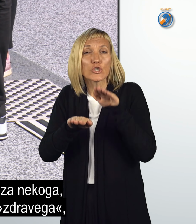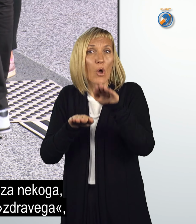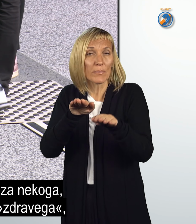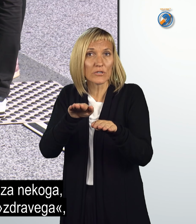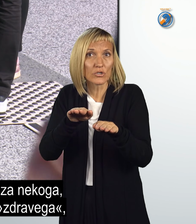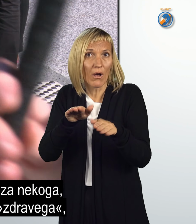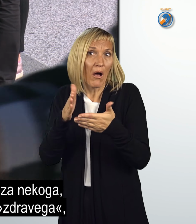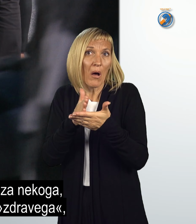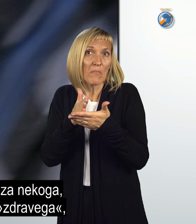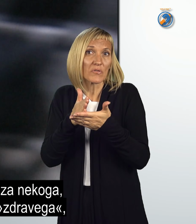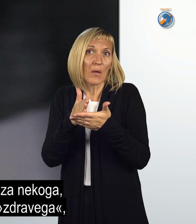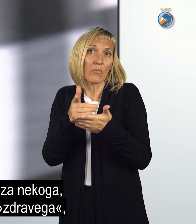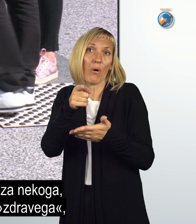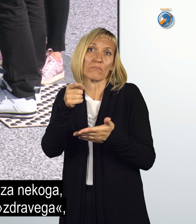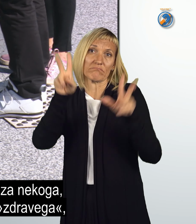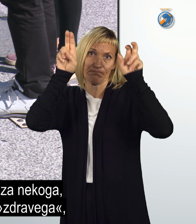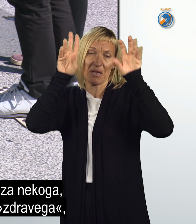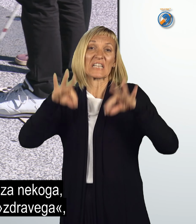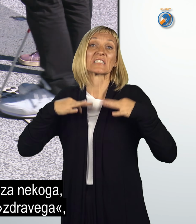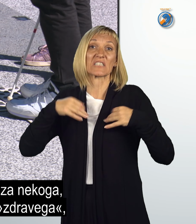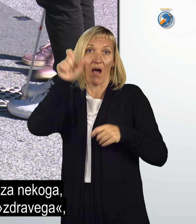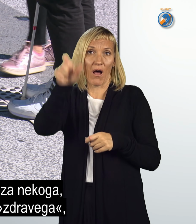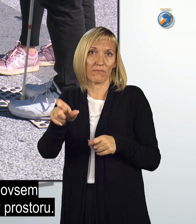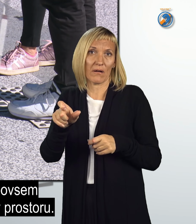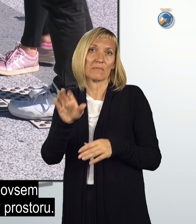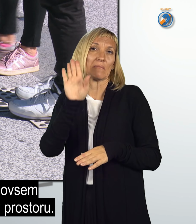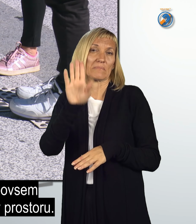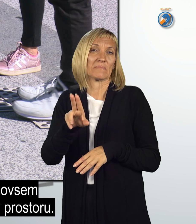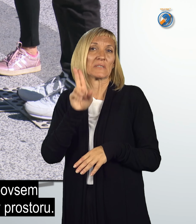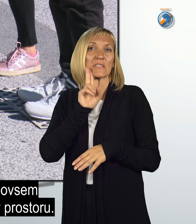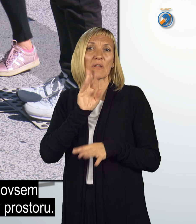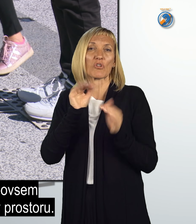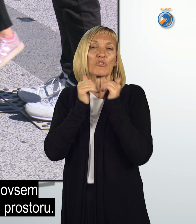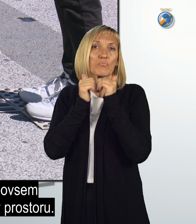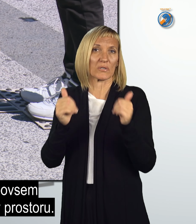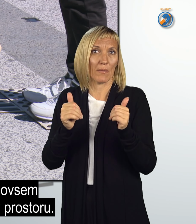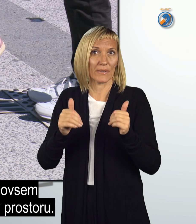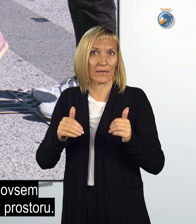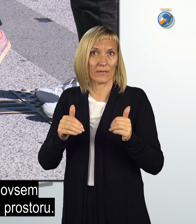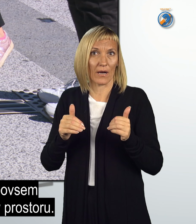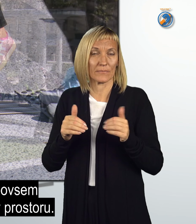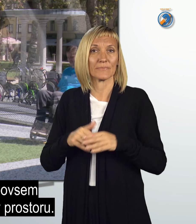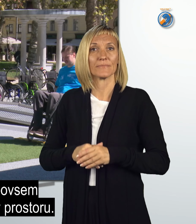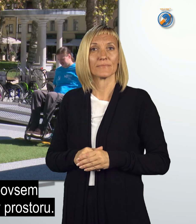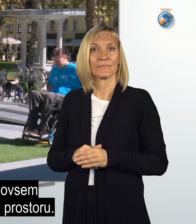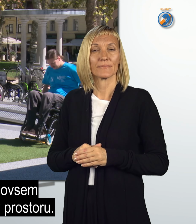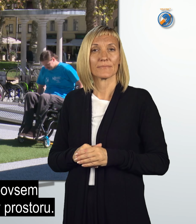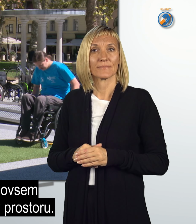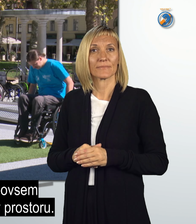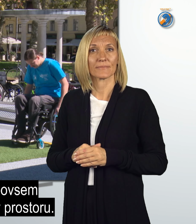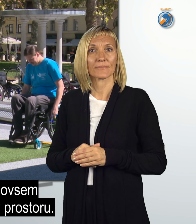medtem ko za nekoga v navednicah zdravega je to nekaj povsem običajnega v